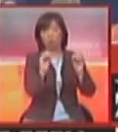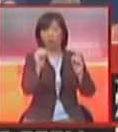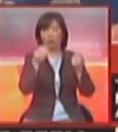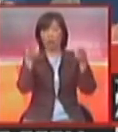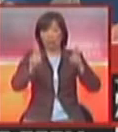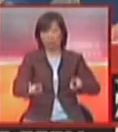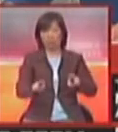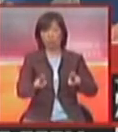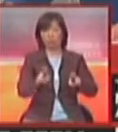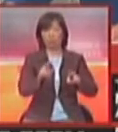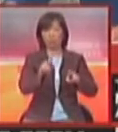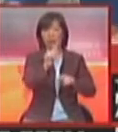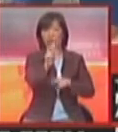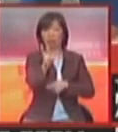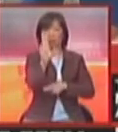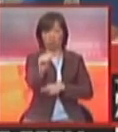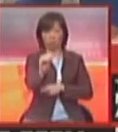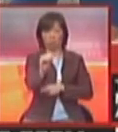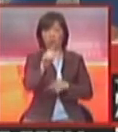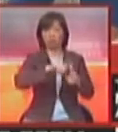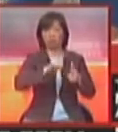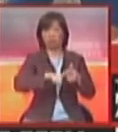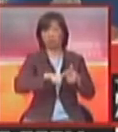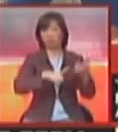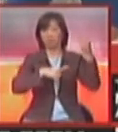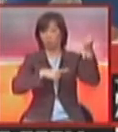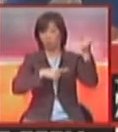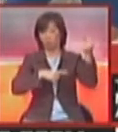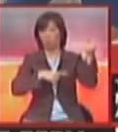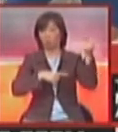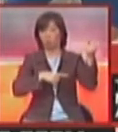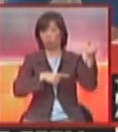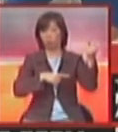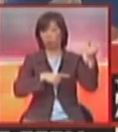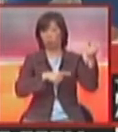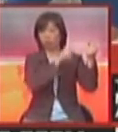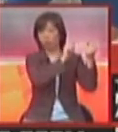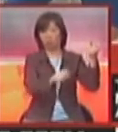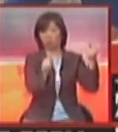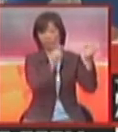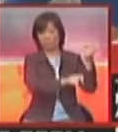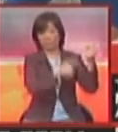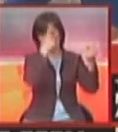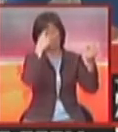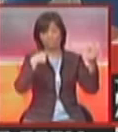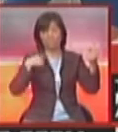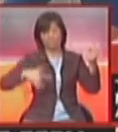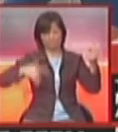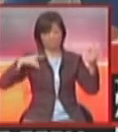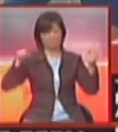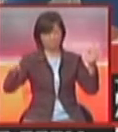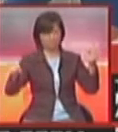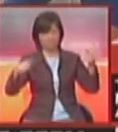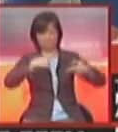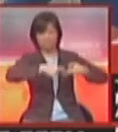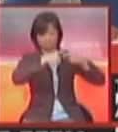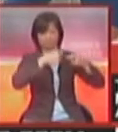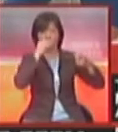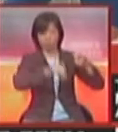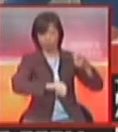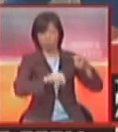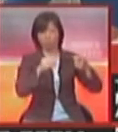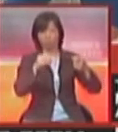na TRO, yung husgado, hindi muna natin pwede ipalabas ang T3 dahil may umiiral na suspension order